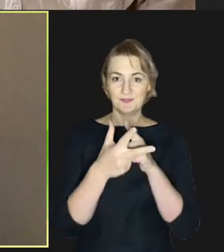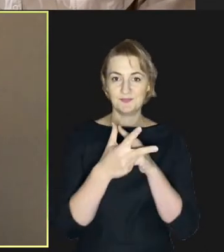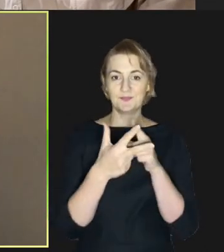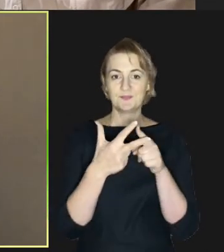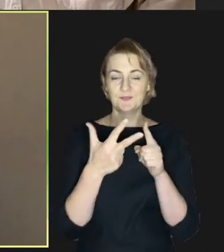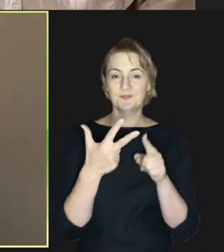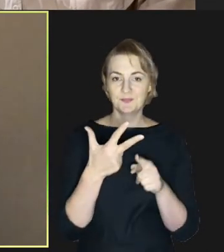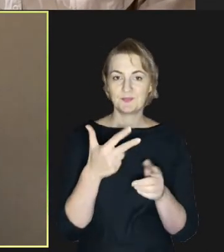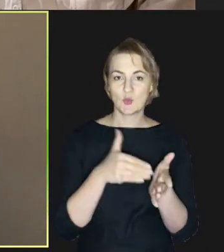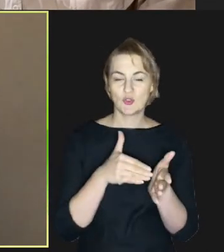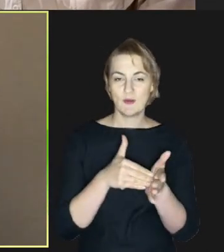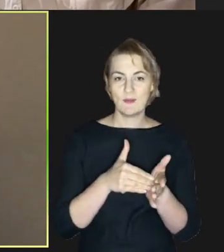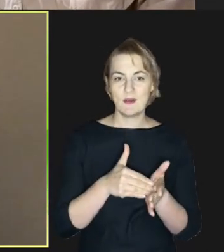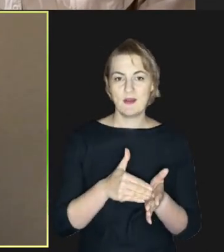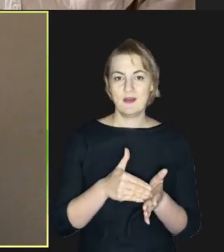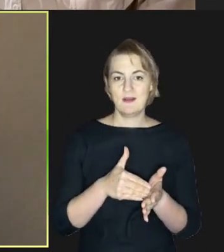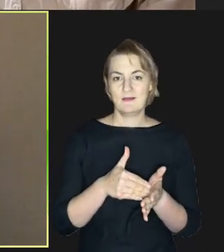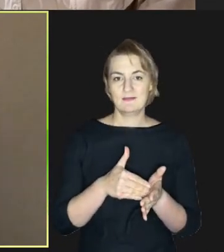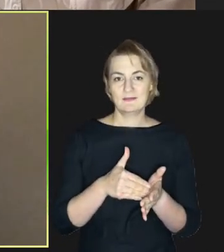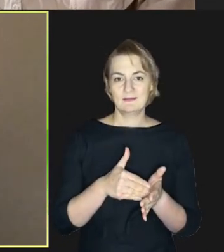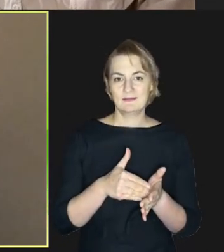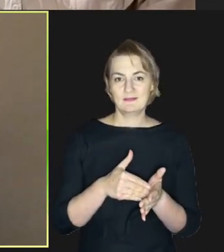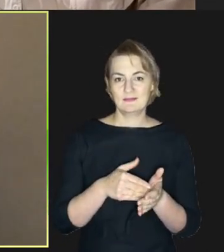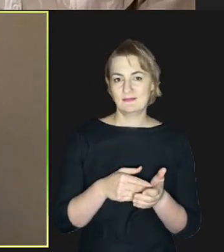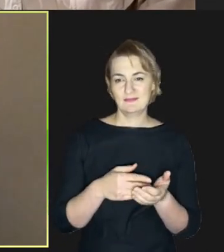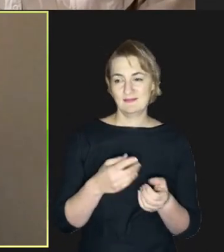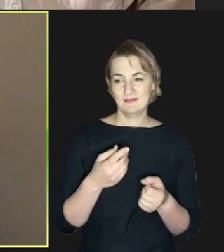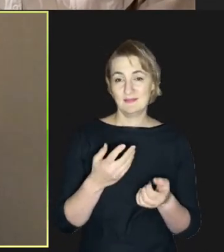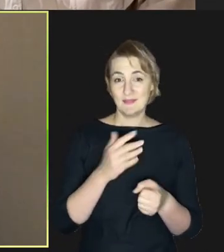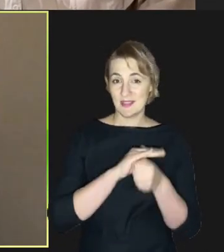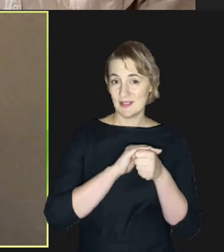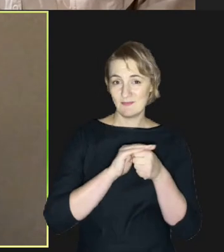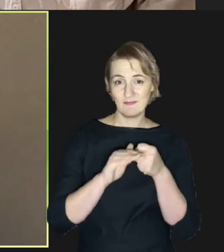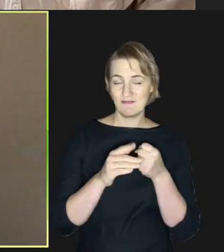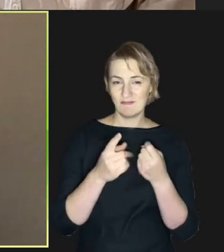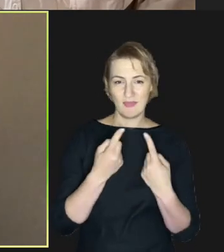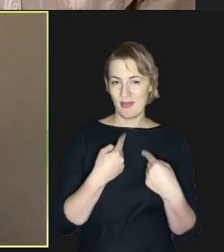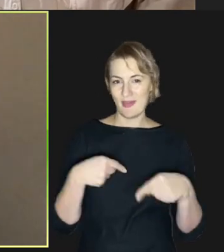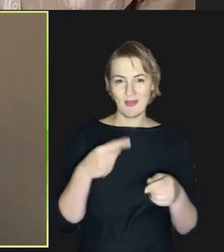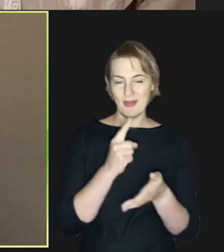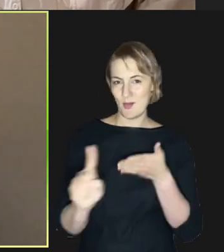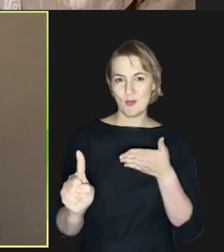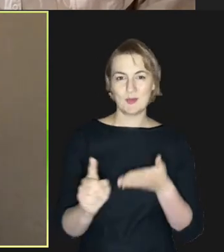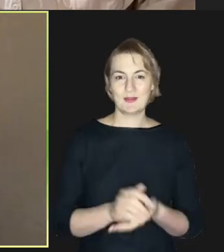potrzeby, one są nie do zaspokojenia.